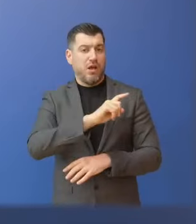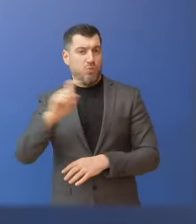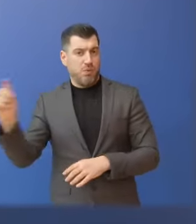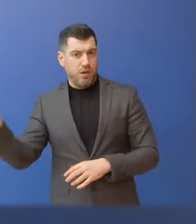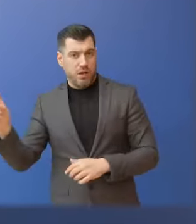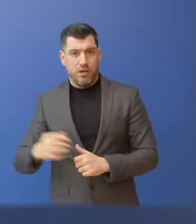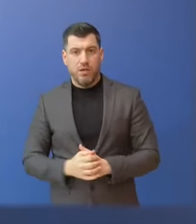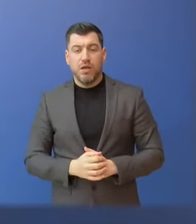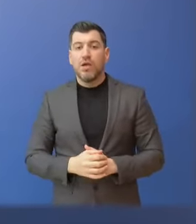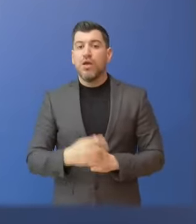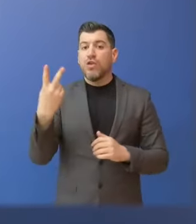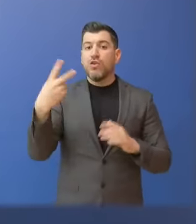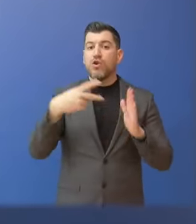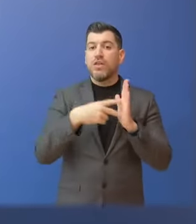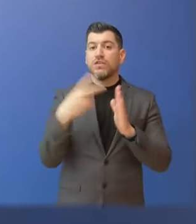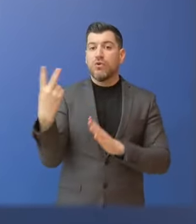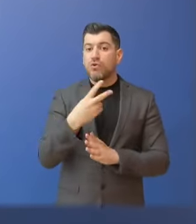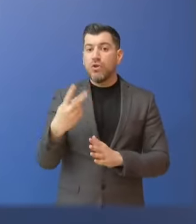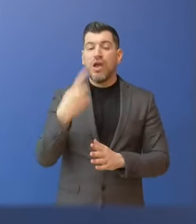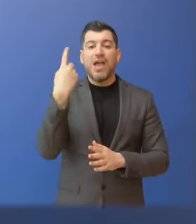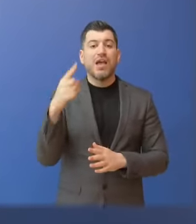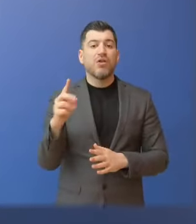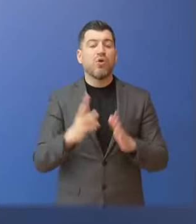114.000 2022